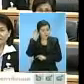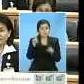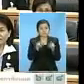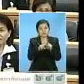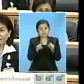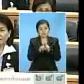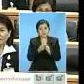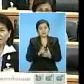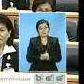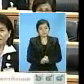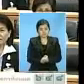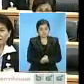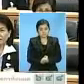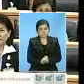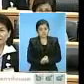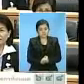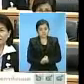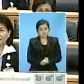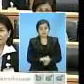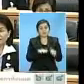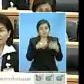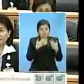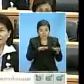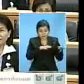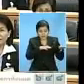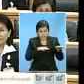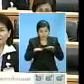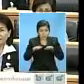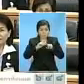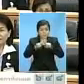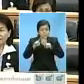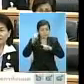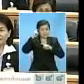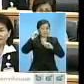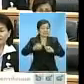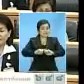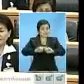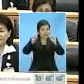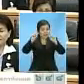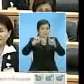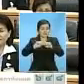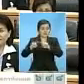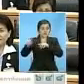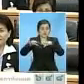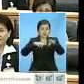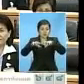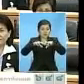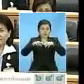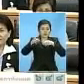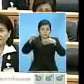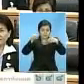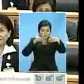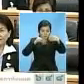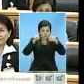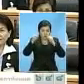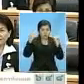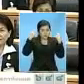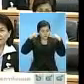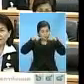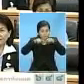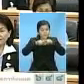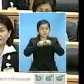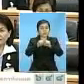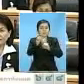ายใจแล้วก็พร้อมที่จะทำให้ความแตกต่างนั้นลดน้อยที่สุดจนในที่สุดได้กลายเป็นความเห็นร่